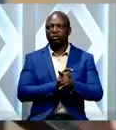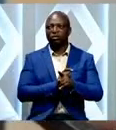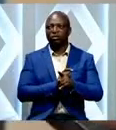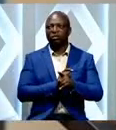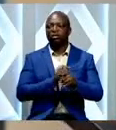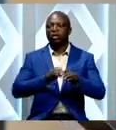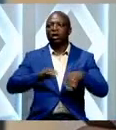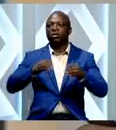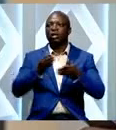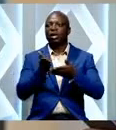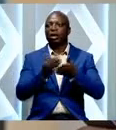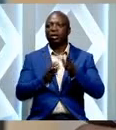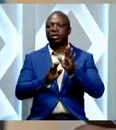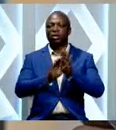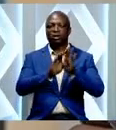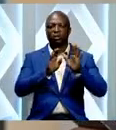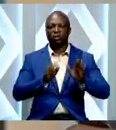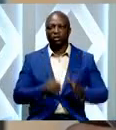En donnant quelques exemples.